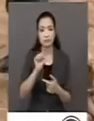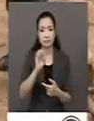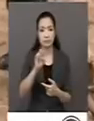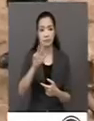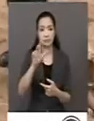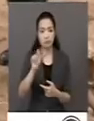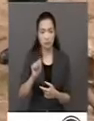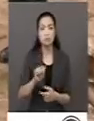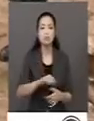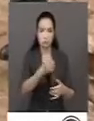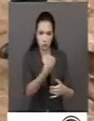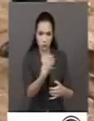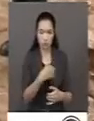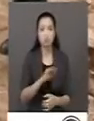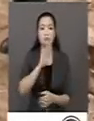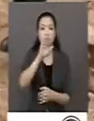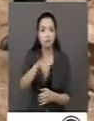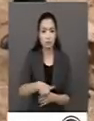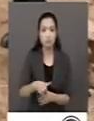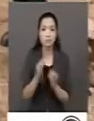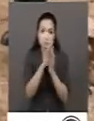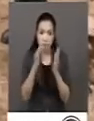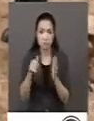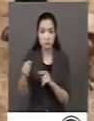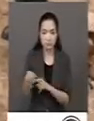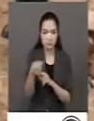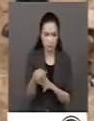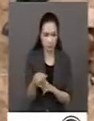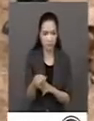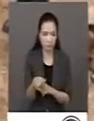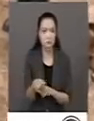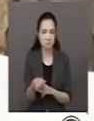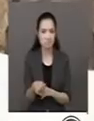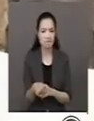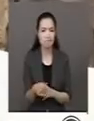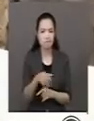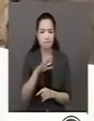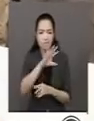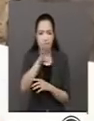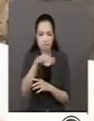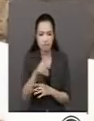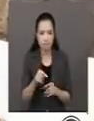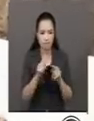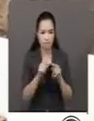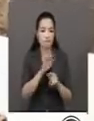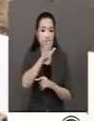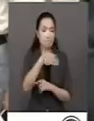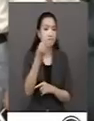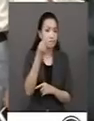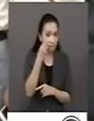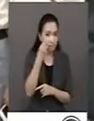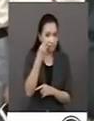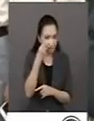ำช้างป่ามาสวมทะเบียนเป็นช้างบ้านแล้วเอามาชำแหละอวัยวะมาเอางาแล้วก็เอาไปขายช้างที่ต